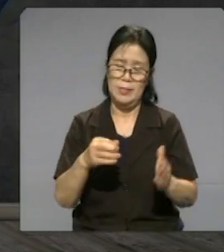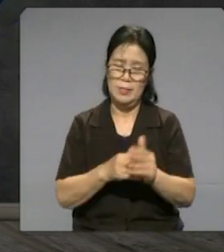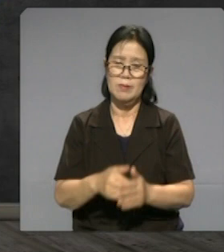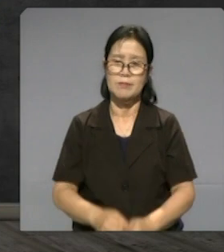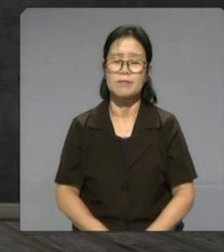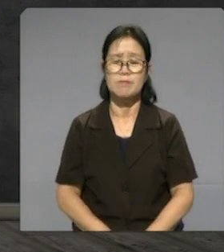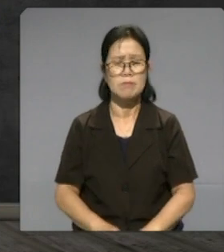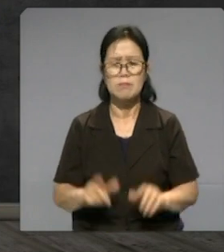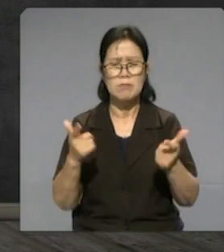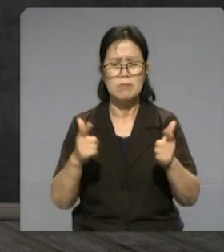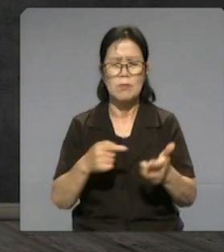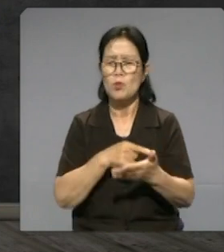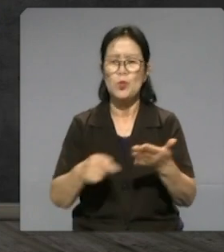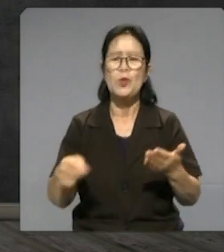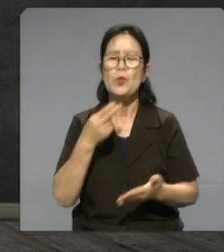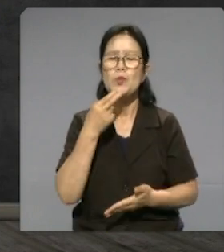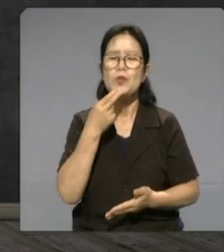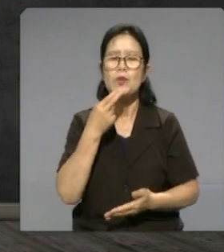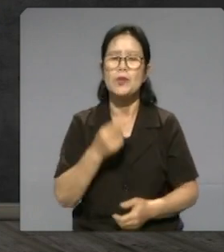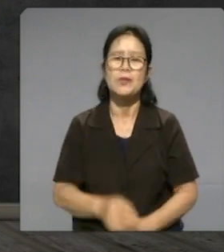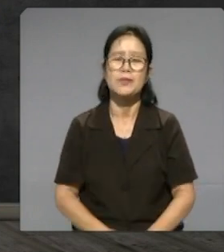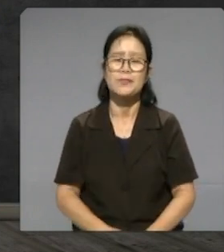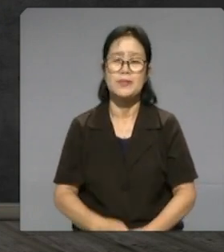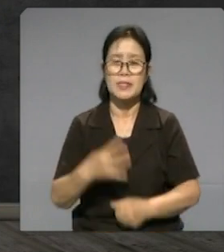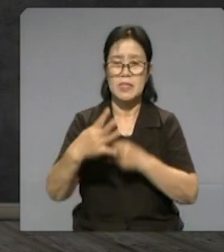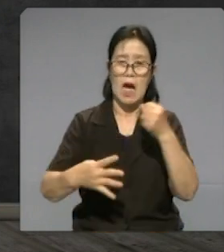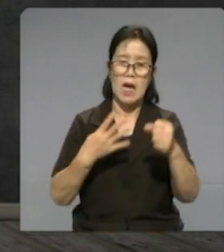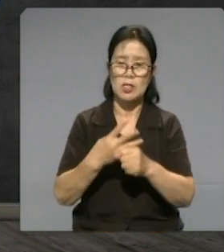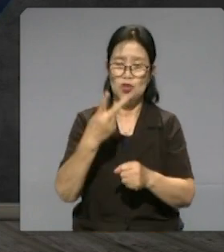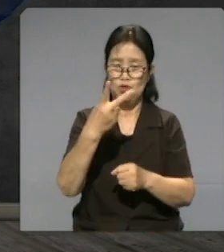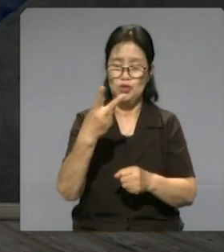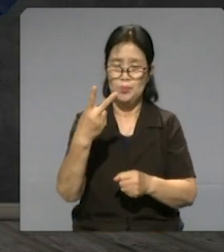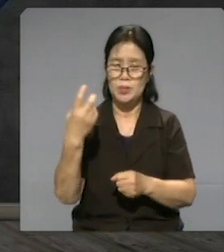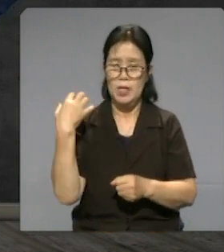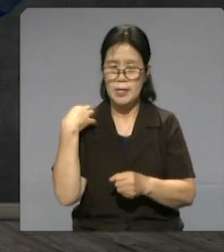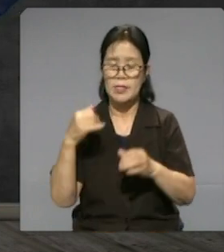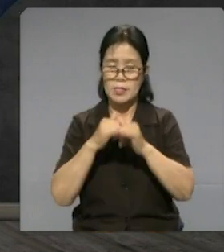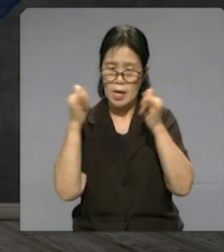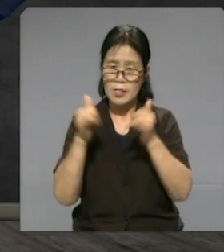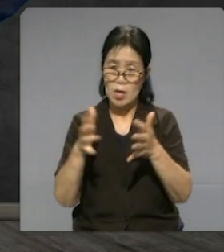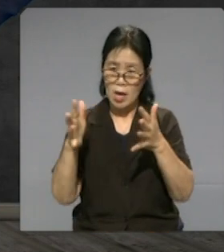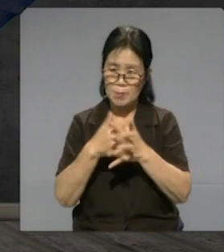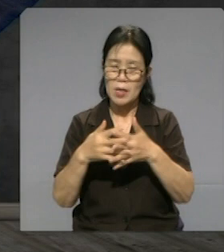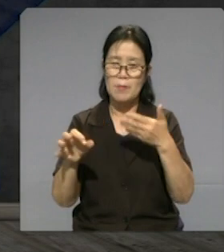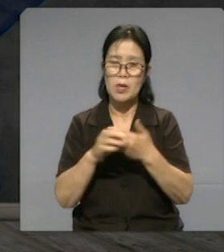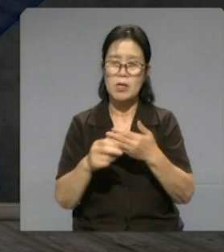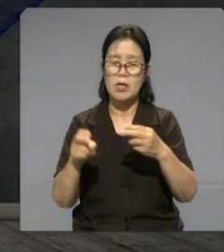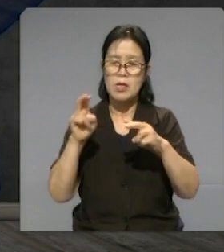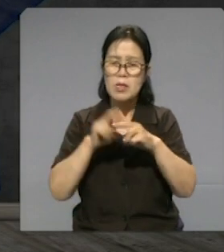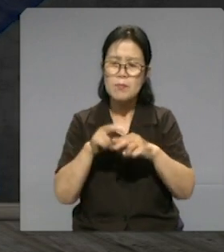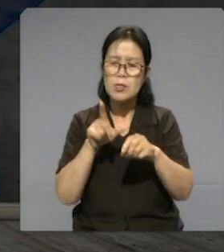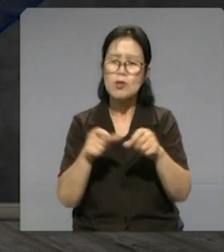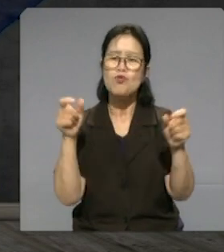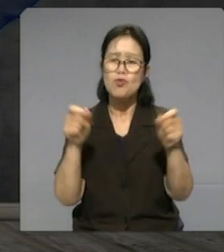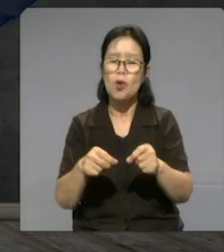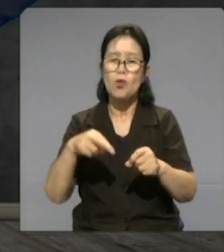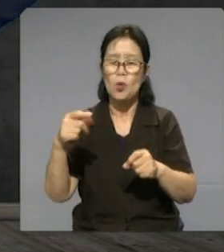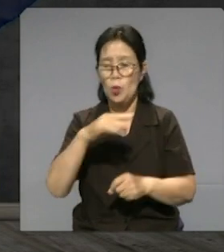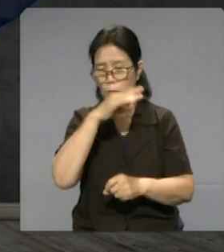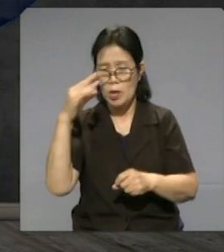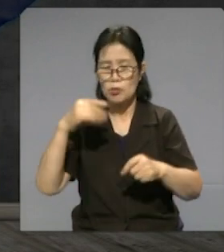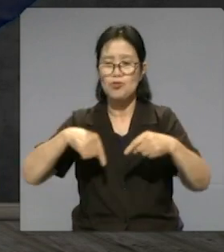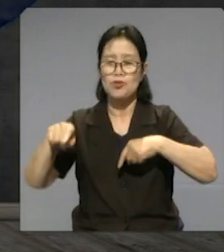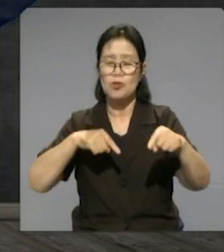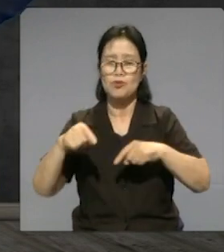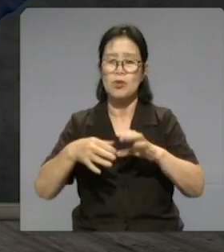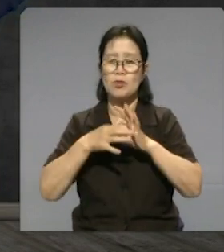아니요, 손해일 수 없습니다. 4년 중임제란 사회적 합의에 이르러 임기가 줄어든다 해도 올바른 국정